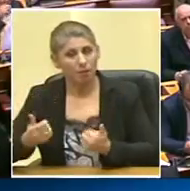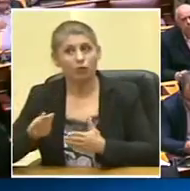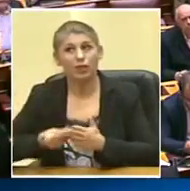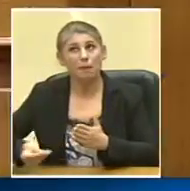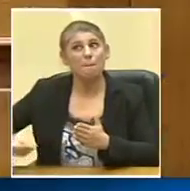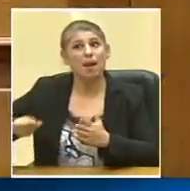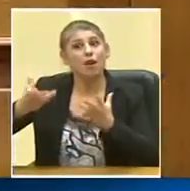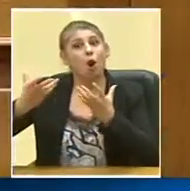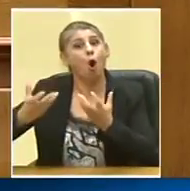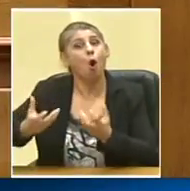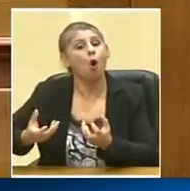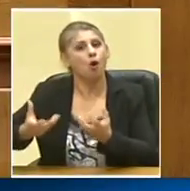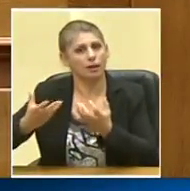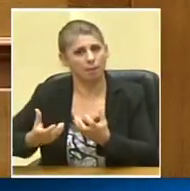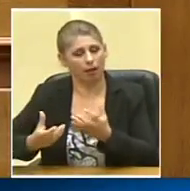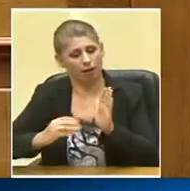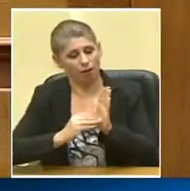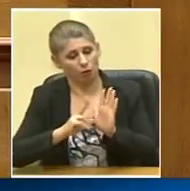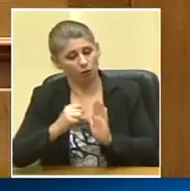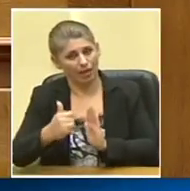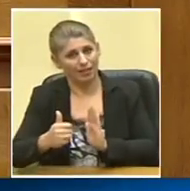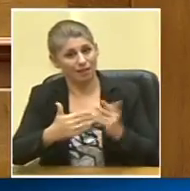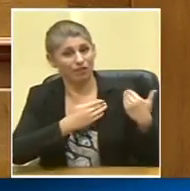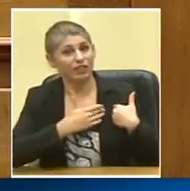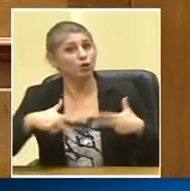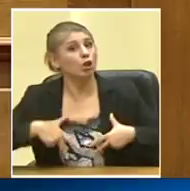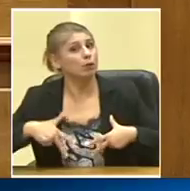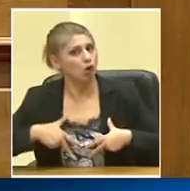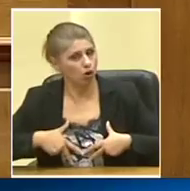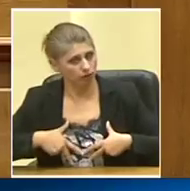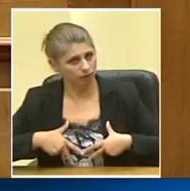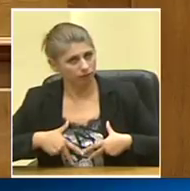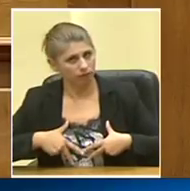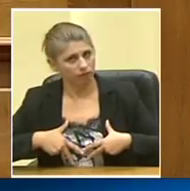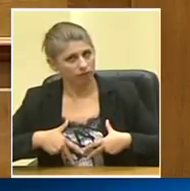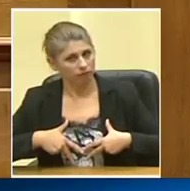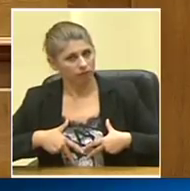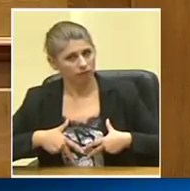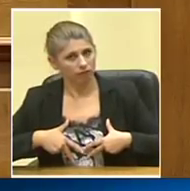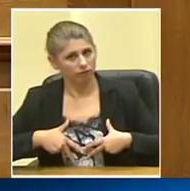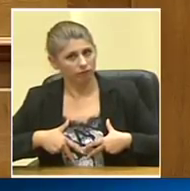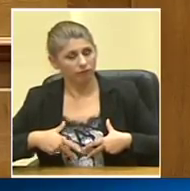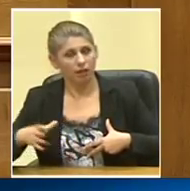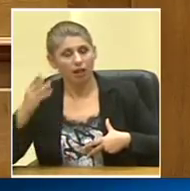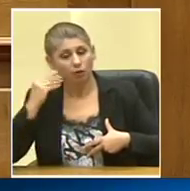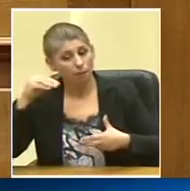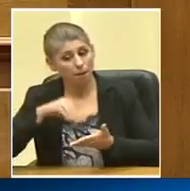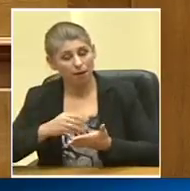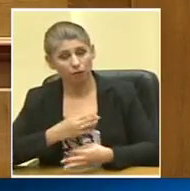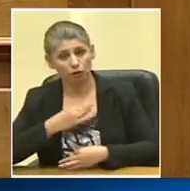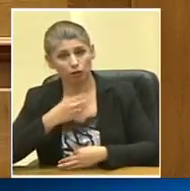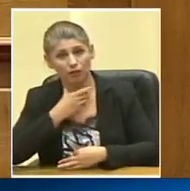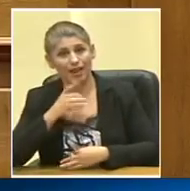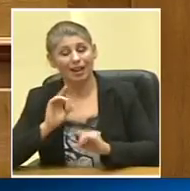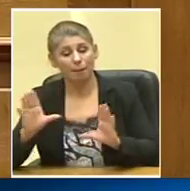ζητήματα όμως. Άρθρο 86, ευθύνη των υπουργών. Άκουσα πάλι από τον κύριο Βενιζέλο να λέει ότι καμιά διάταξη